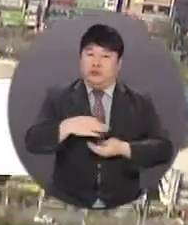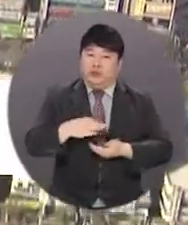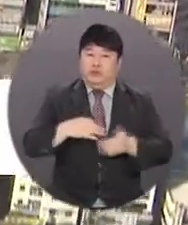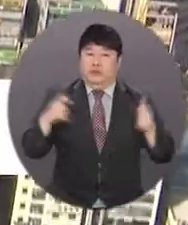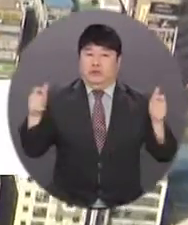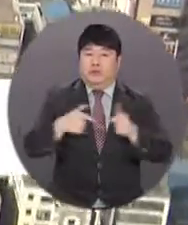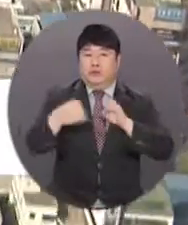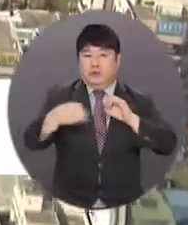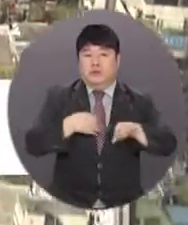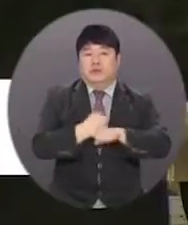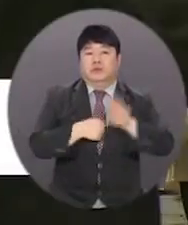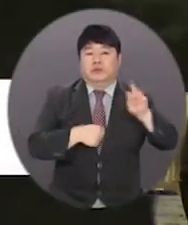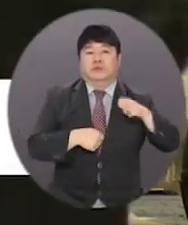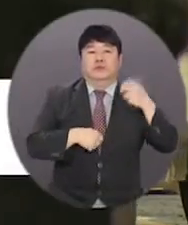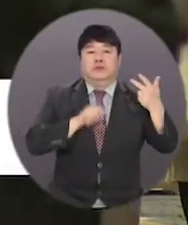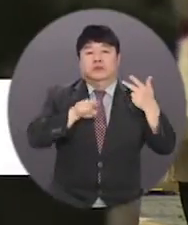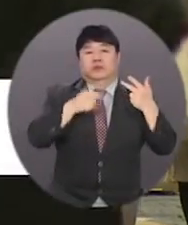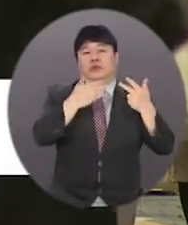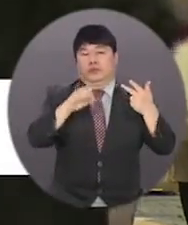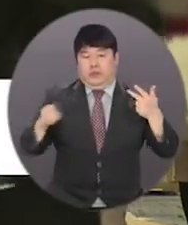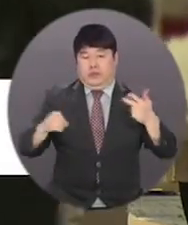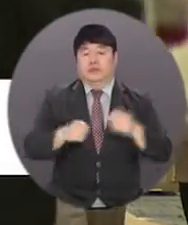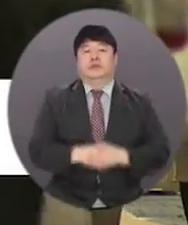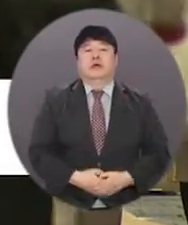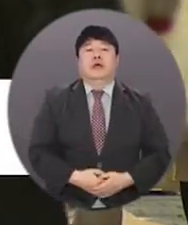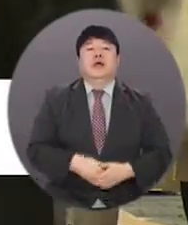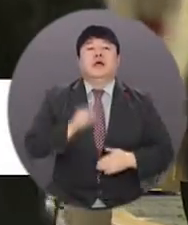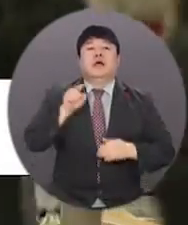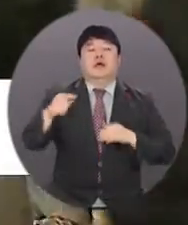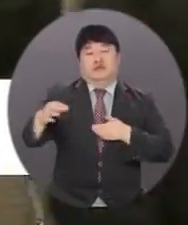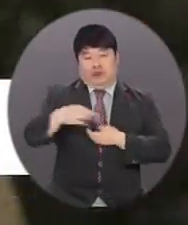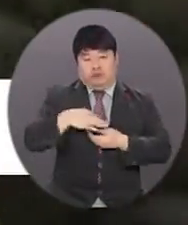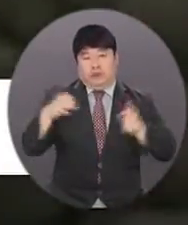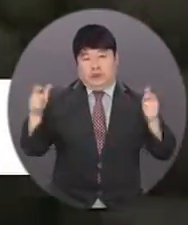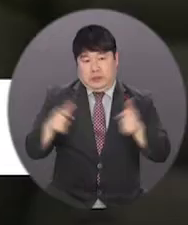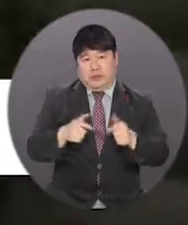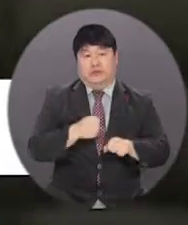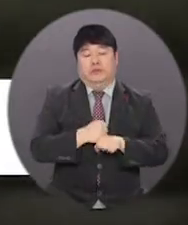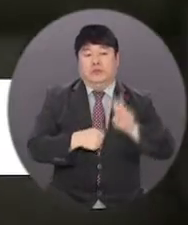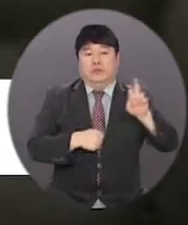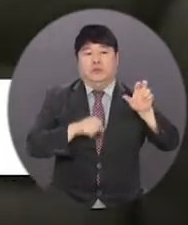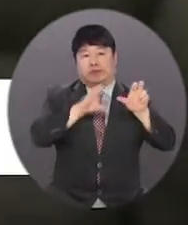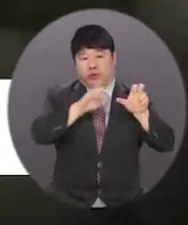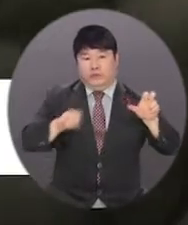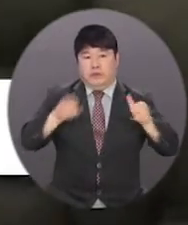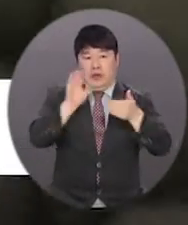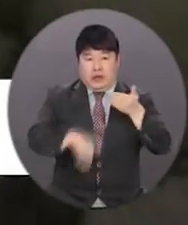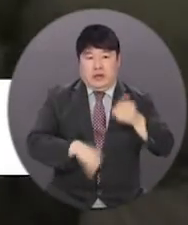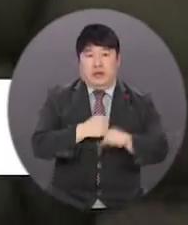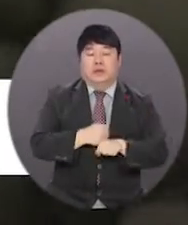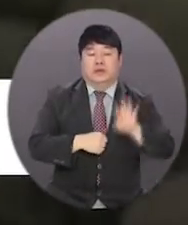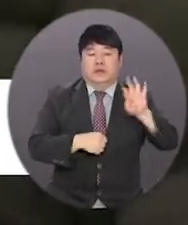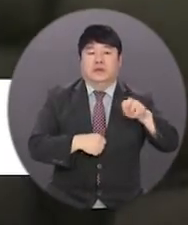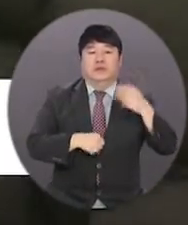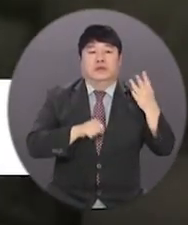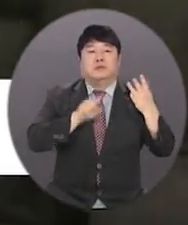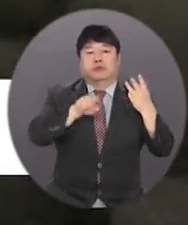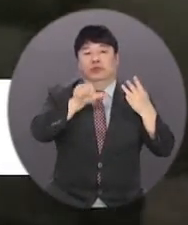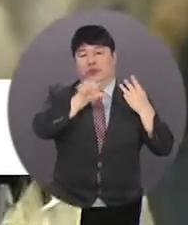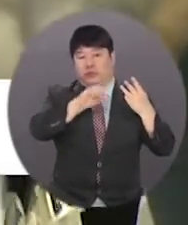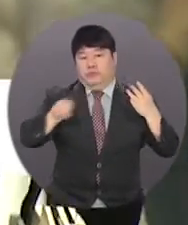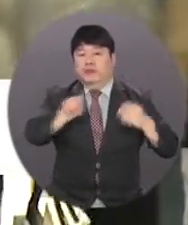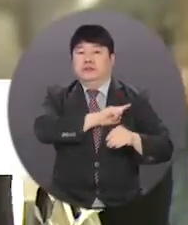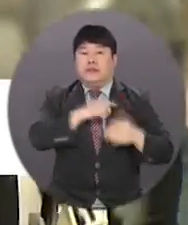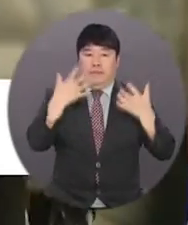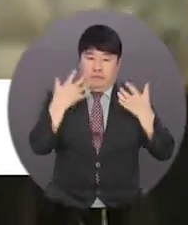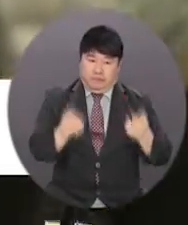비율이 37.9%에 달했습니다. 수입 감소 비율은 25% 이하가 43.5%로